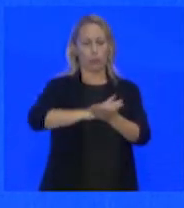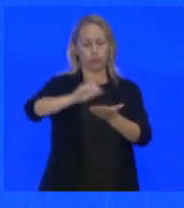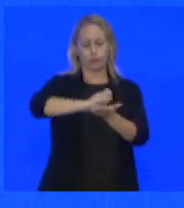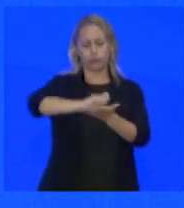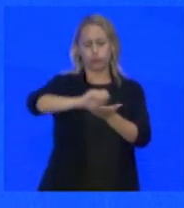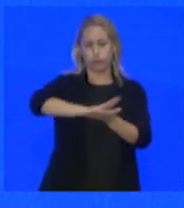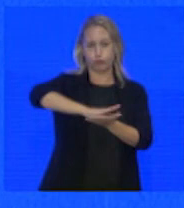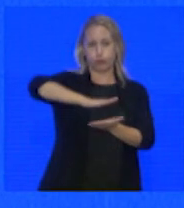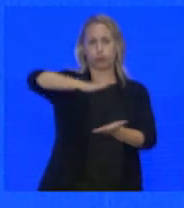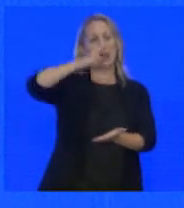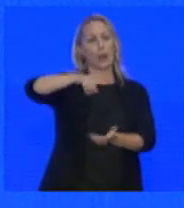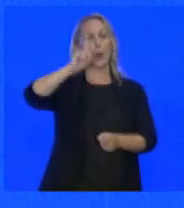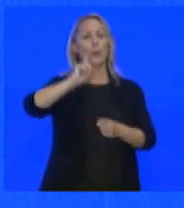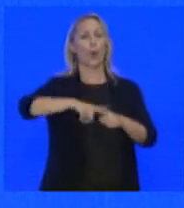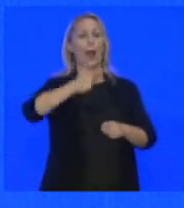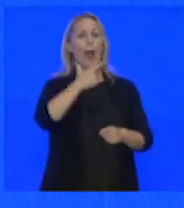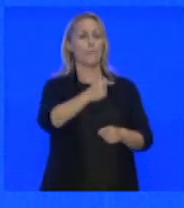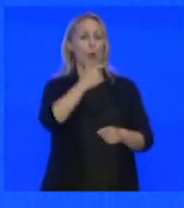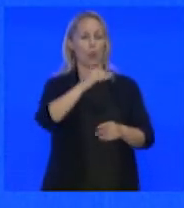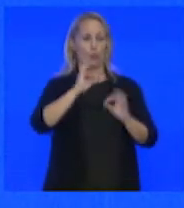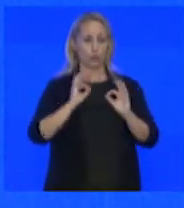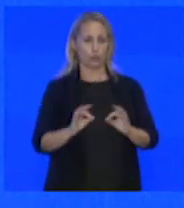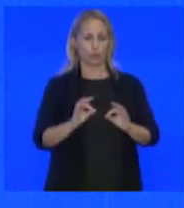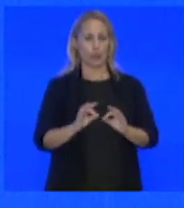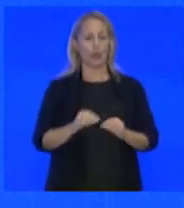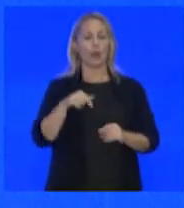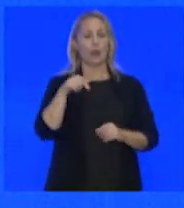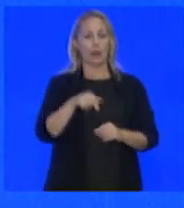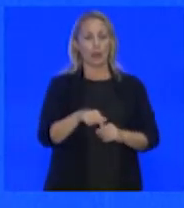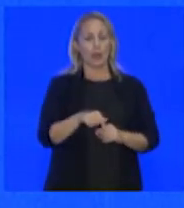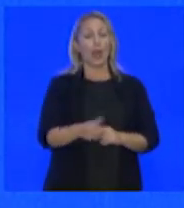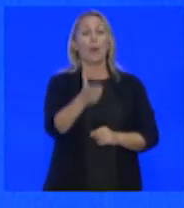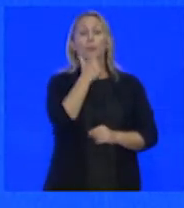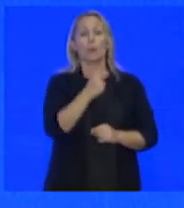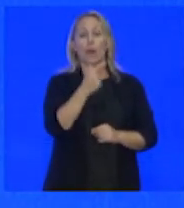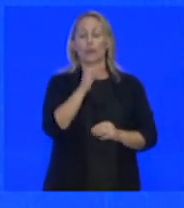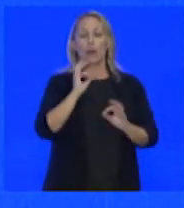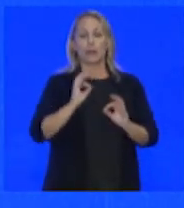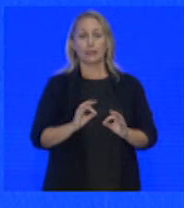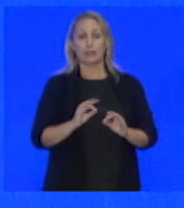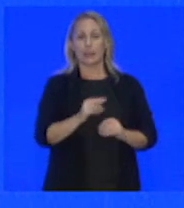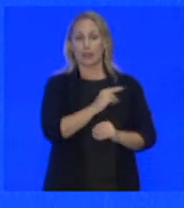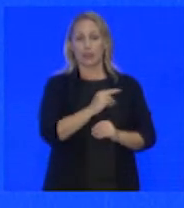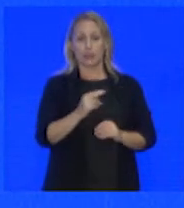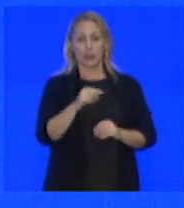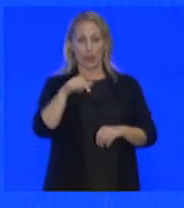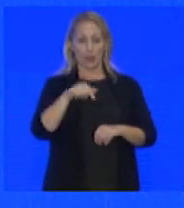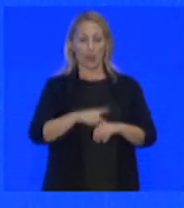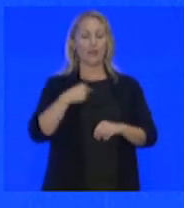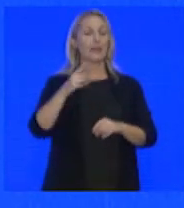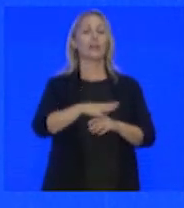οποιαδήποτε επενδυστική δραστηριότητα στη χώρα μας, κατά τα ευρωπαϊκά πρότυπα. Διευκολύνεται η εγκατάσταση επιχειρηματικών